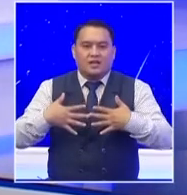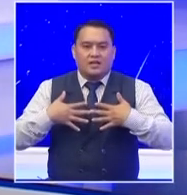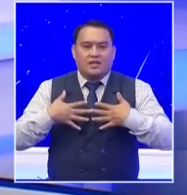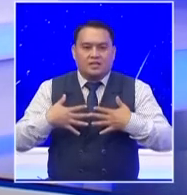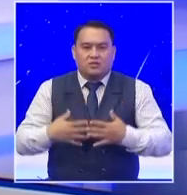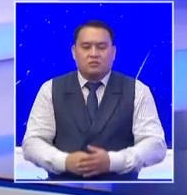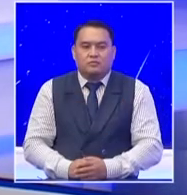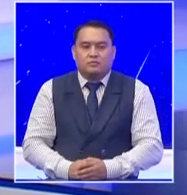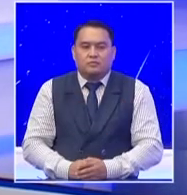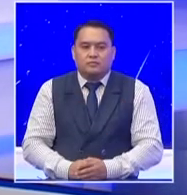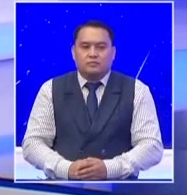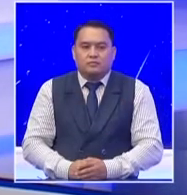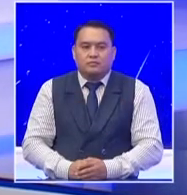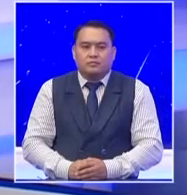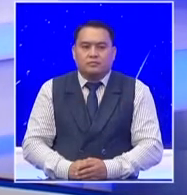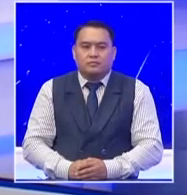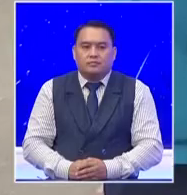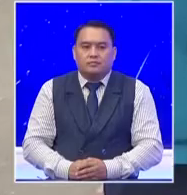оборудование – кислородные концентраторы.